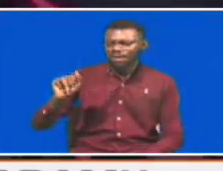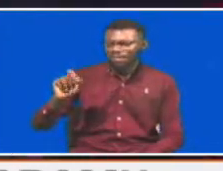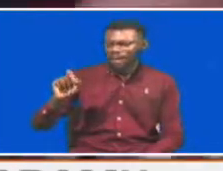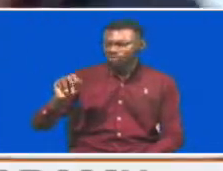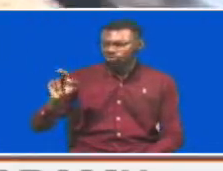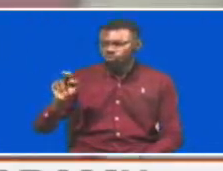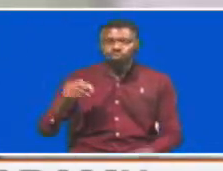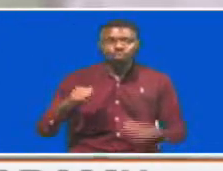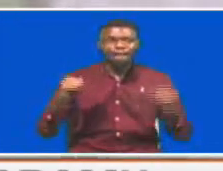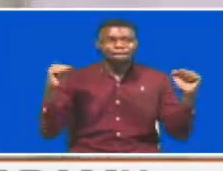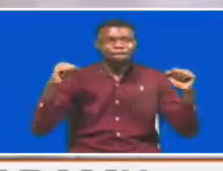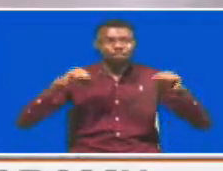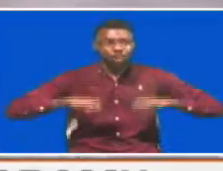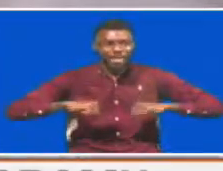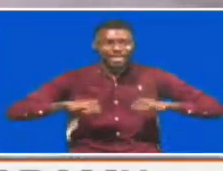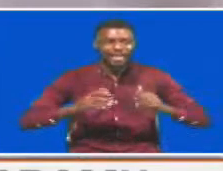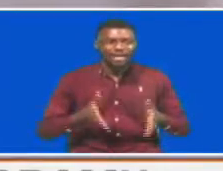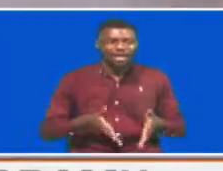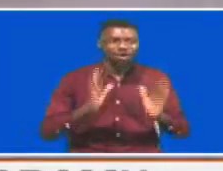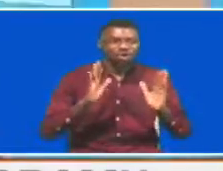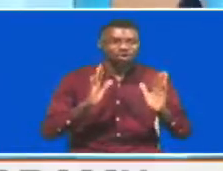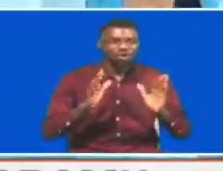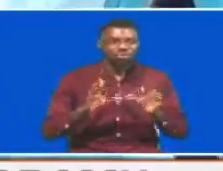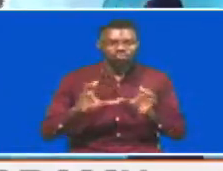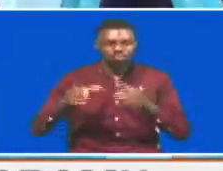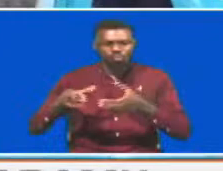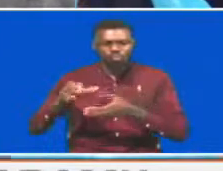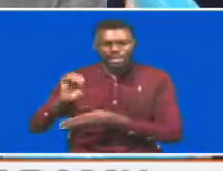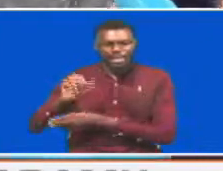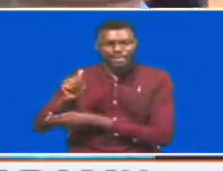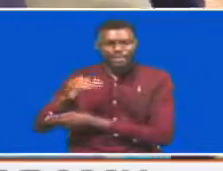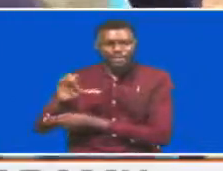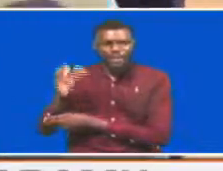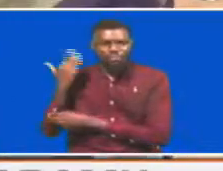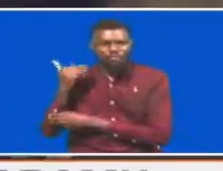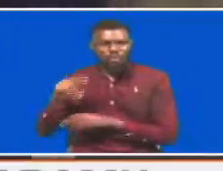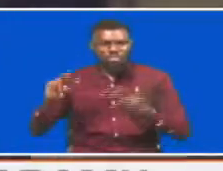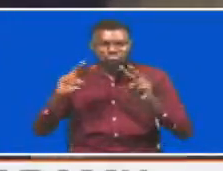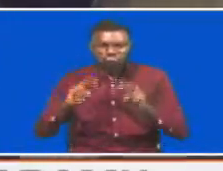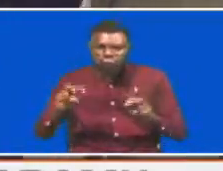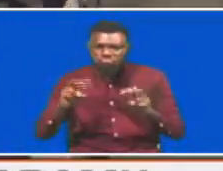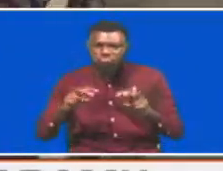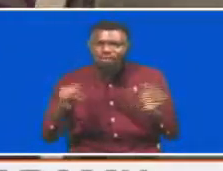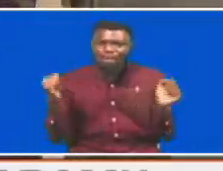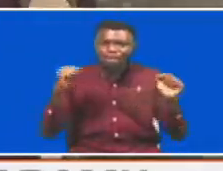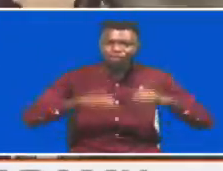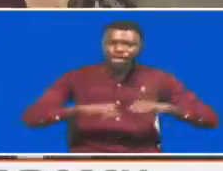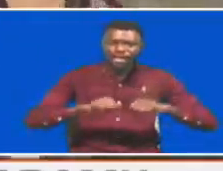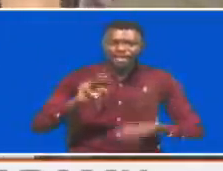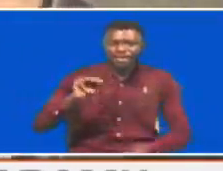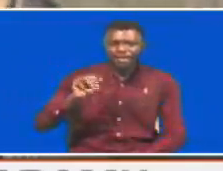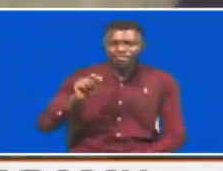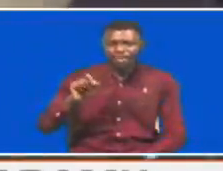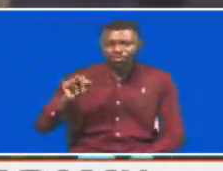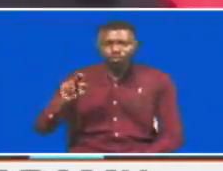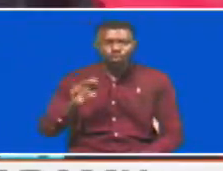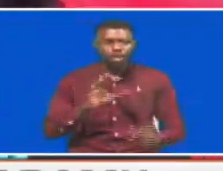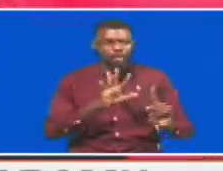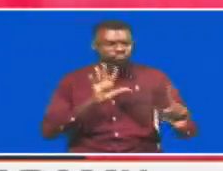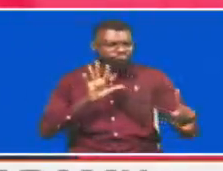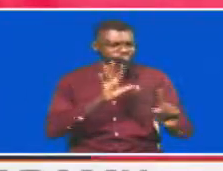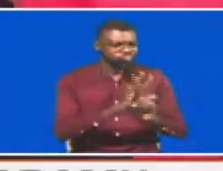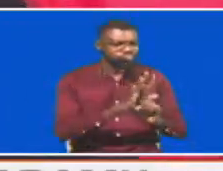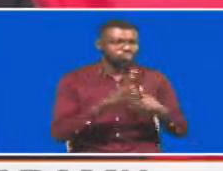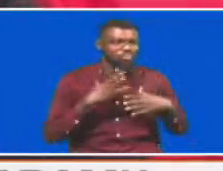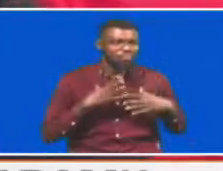Road. Makachero wa tume ya EACC katika uchunguzi wao kwenye barabara ya Mwingi Matu wakawafumania washukiwa